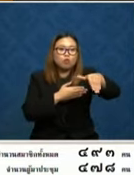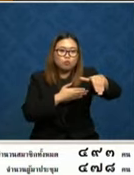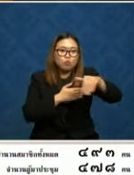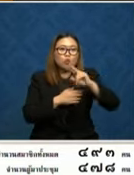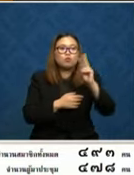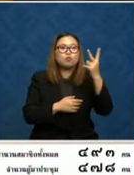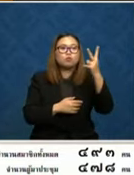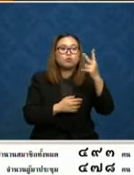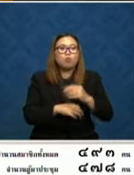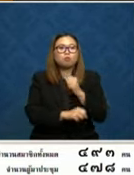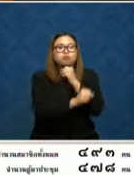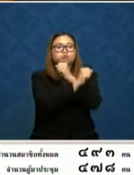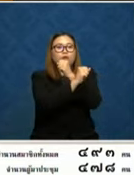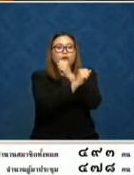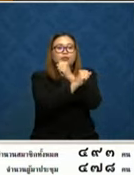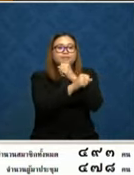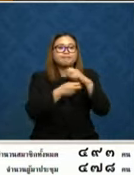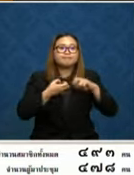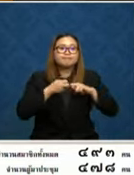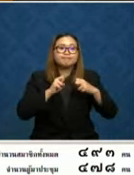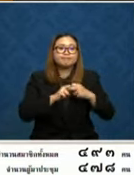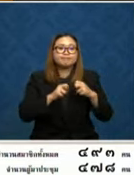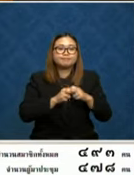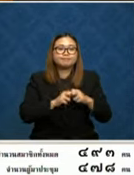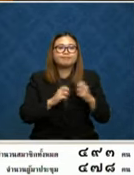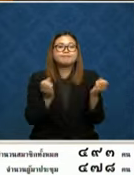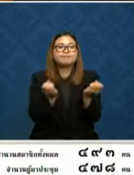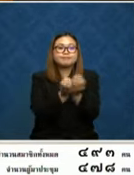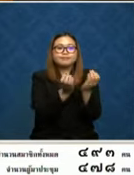ยงป้องกันปัญหาที่จะเป็นปัญหากระท